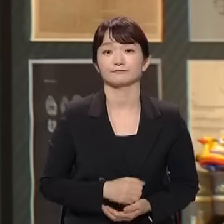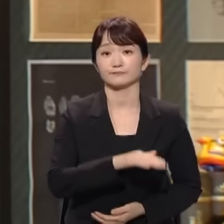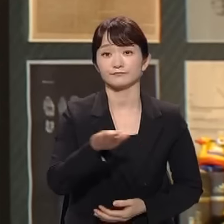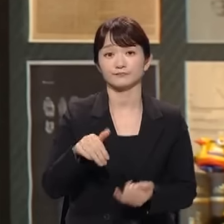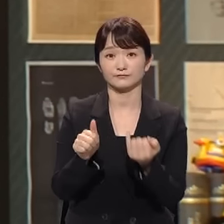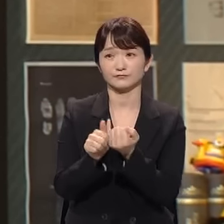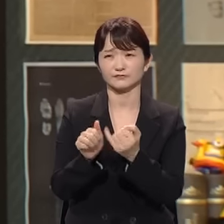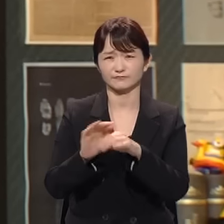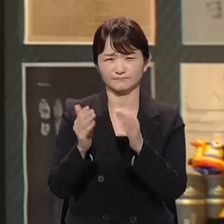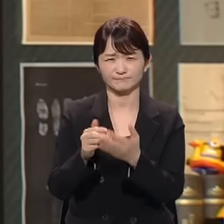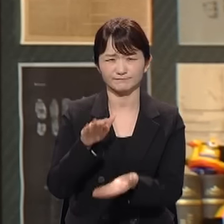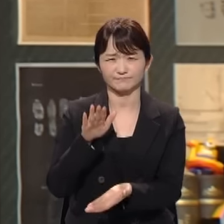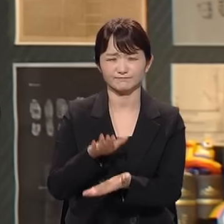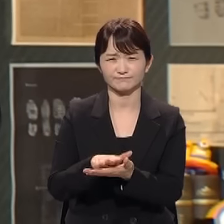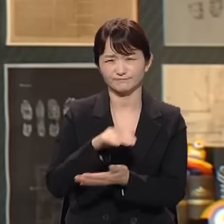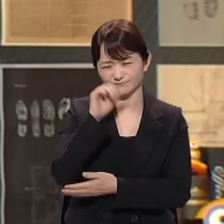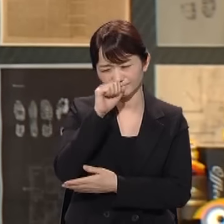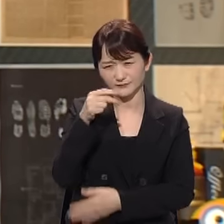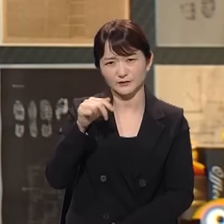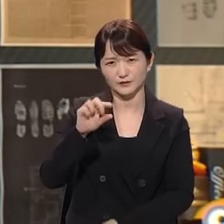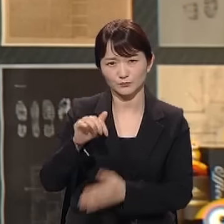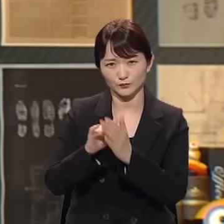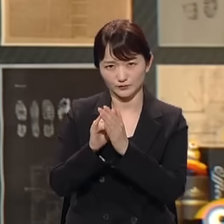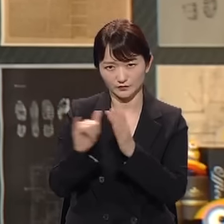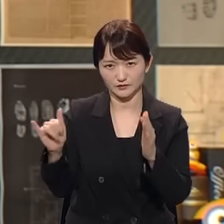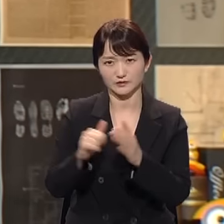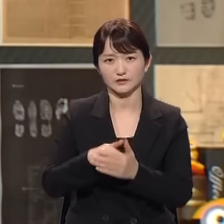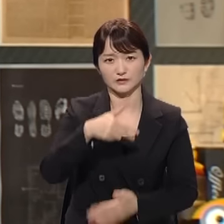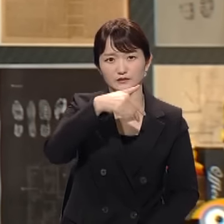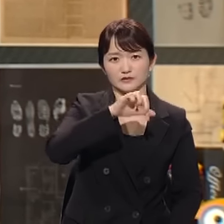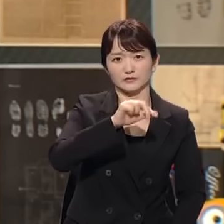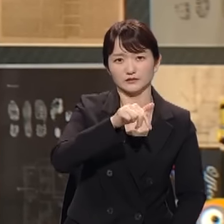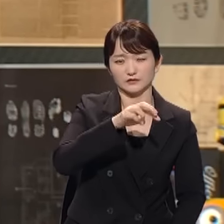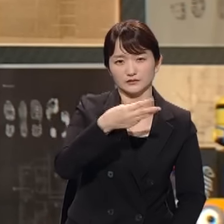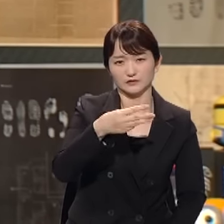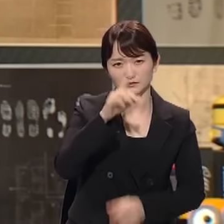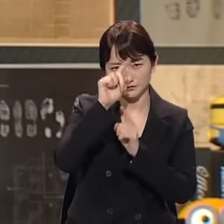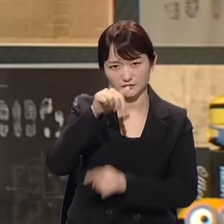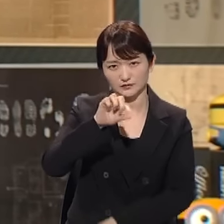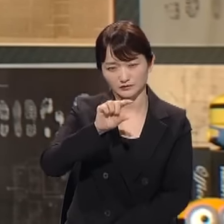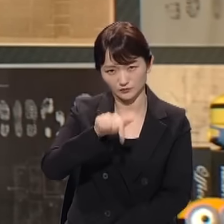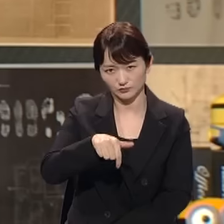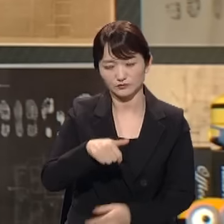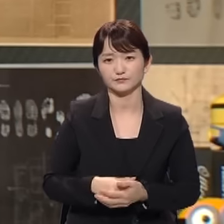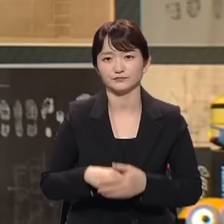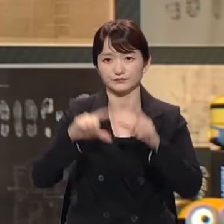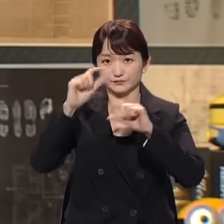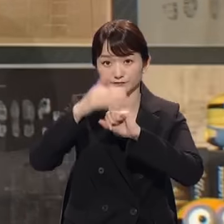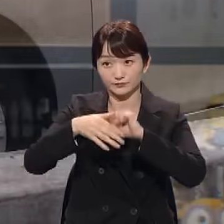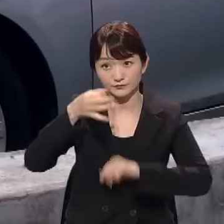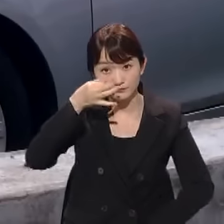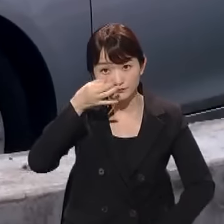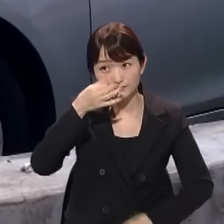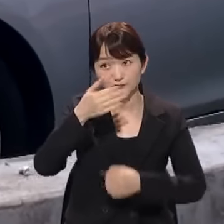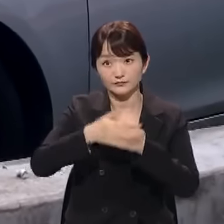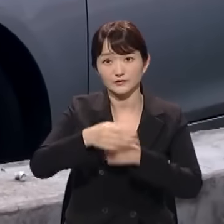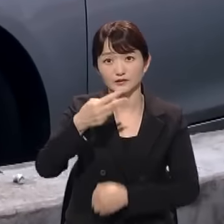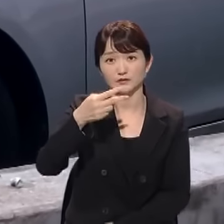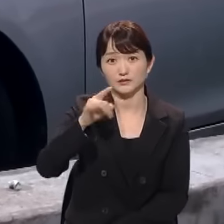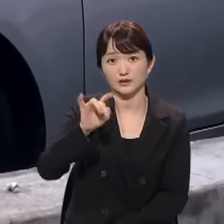부부 모두 열성 사반 가족입니다 하신 진정철, 이진숙 부부님. 자, 사진 보시죠. 대구 대명동